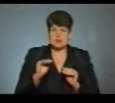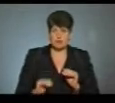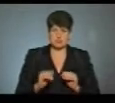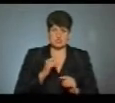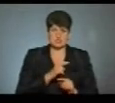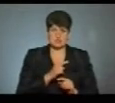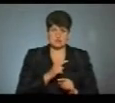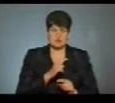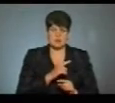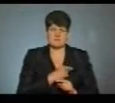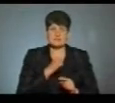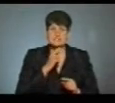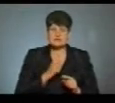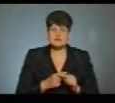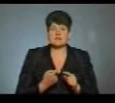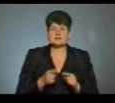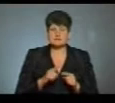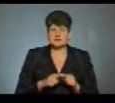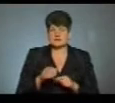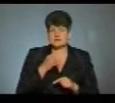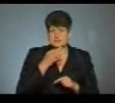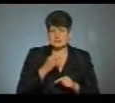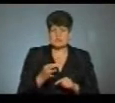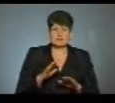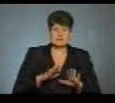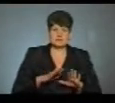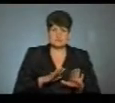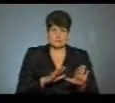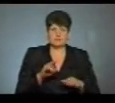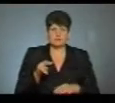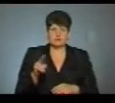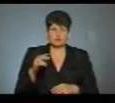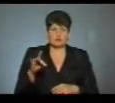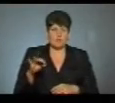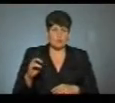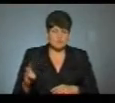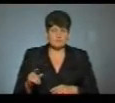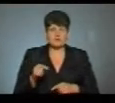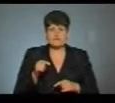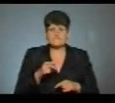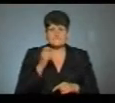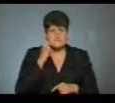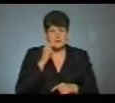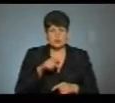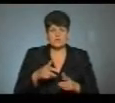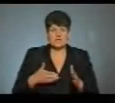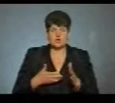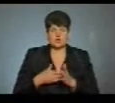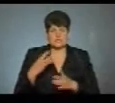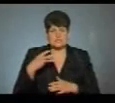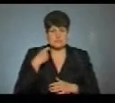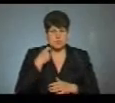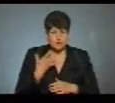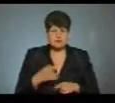розповів заступник керівника штабу боротьби з коронавірусом Монастирищини Павло Дронь. За його словами, вік цих людей до 30 років.